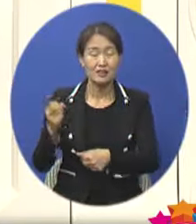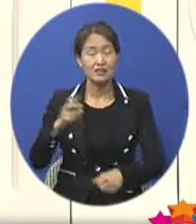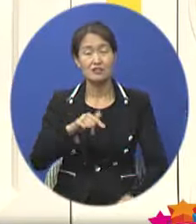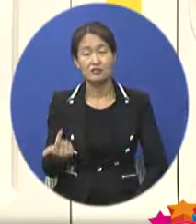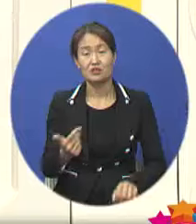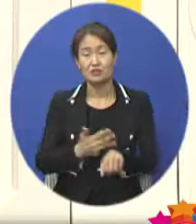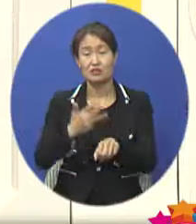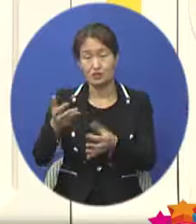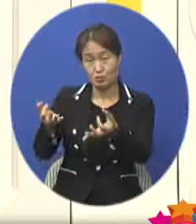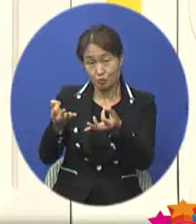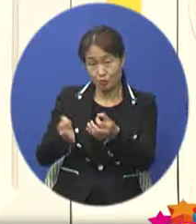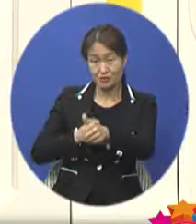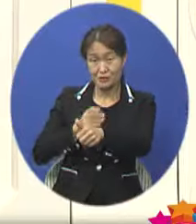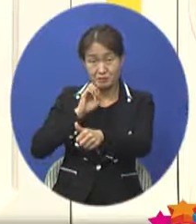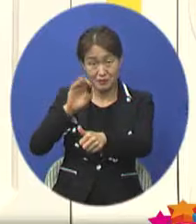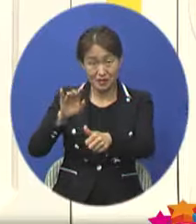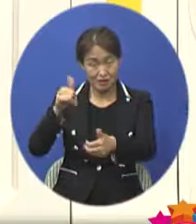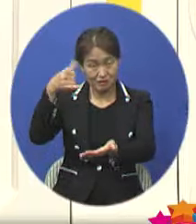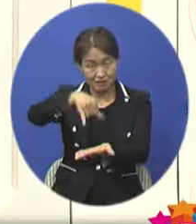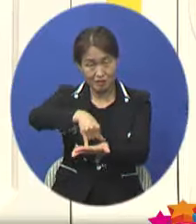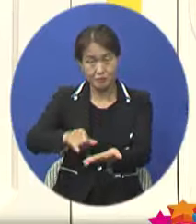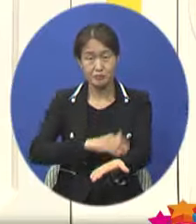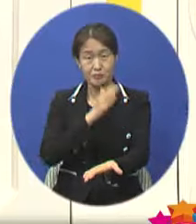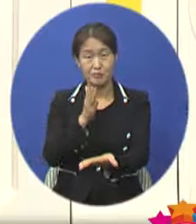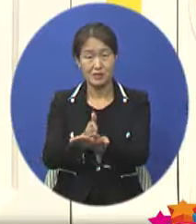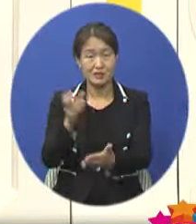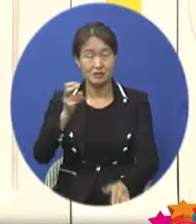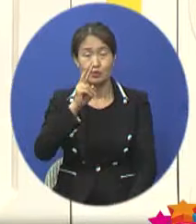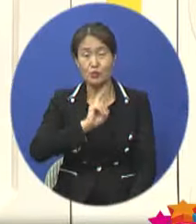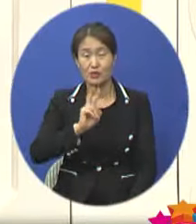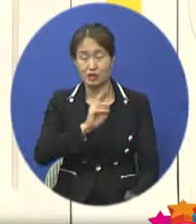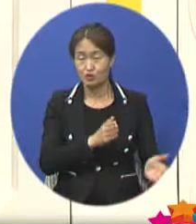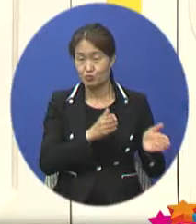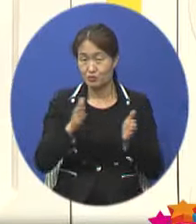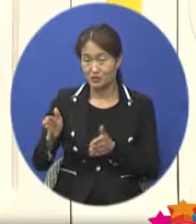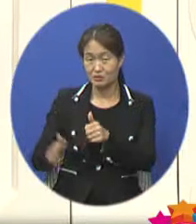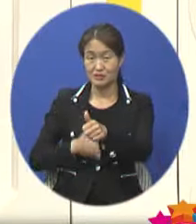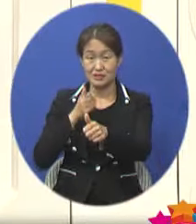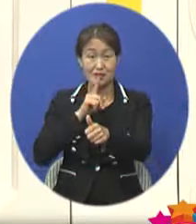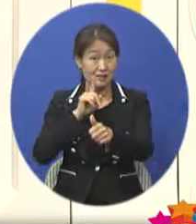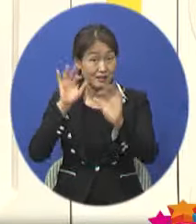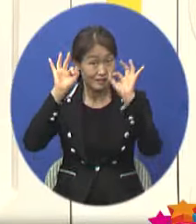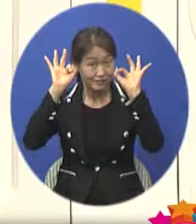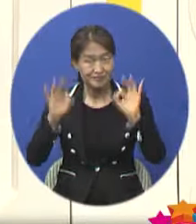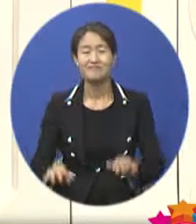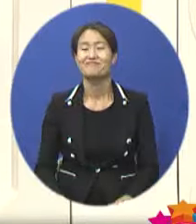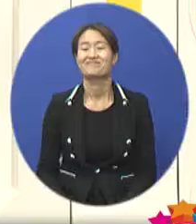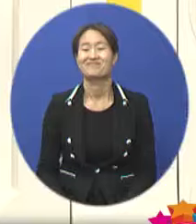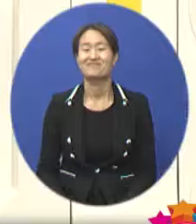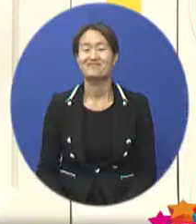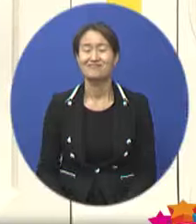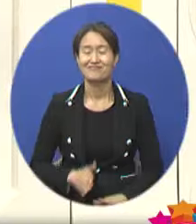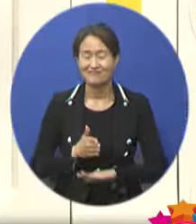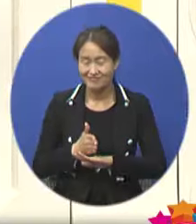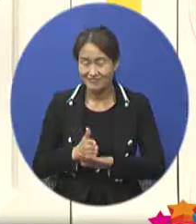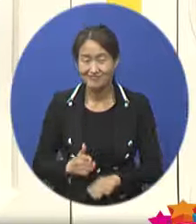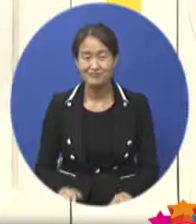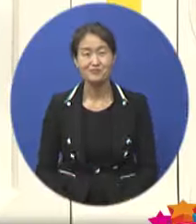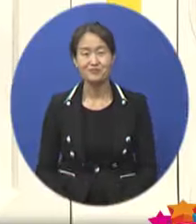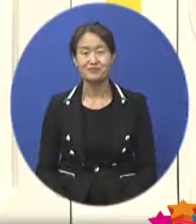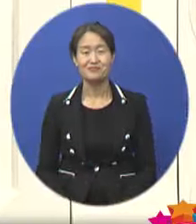시청해 주시고요. 예. 그리고 전화 끊지 마시고 앵콜곡도 예. 함께 준비해 주시기 바랍니다. 예, 예. 네, 고맙습니다.